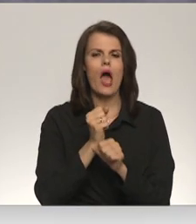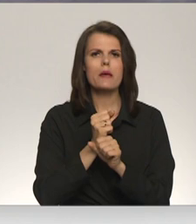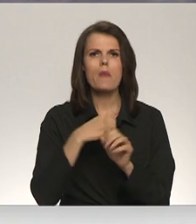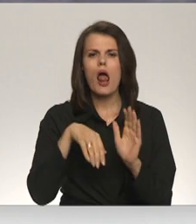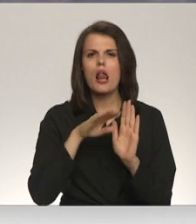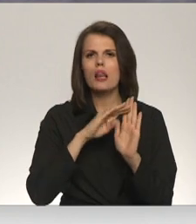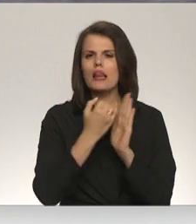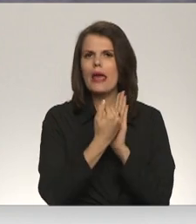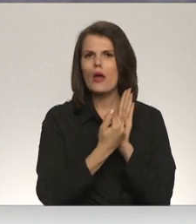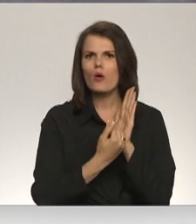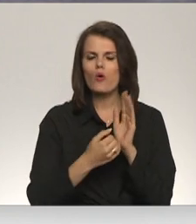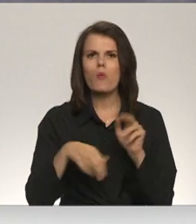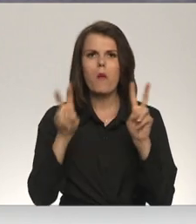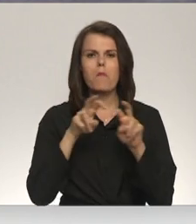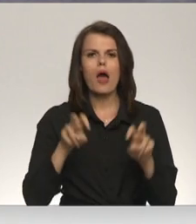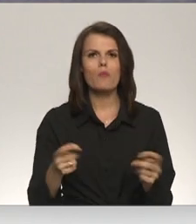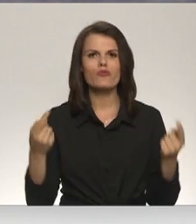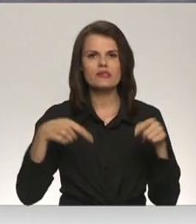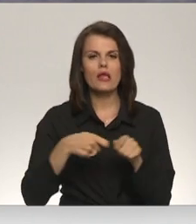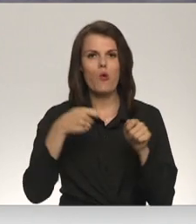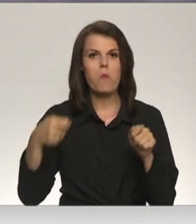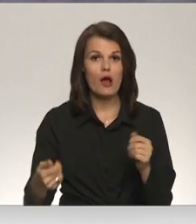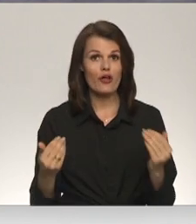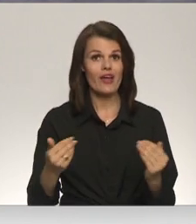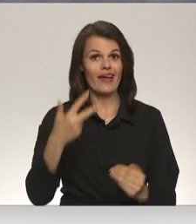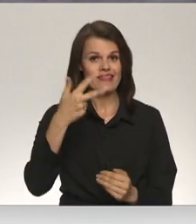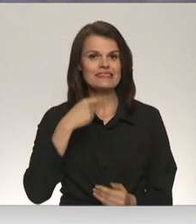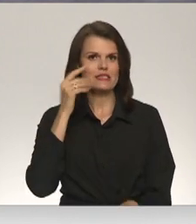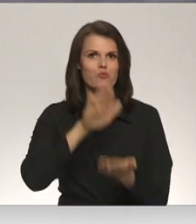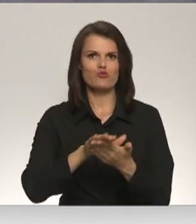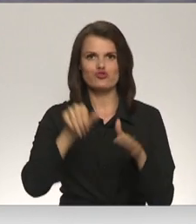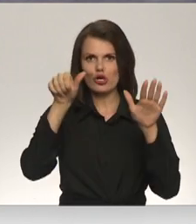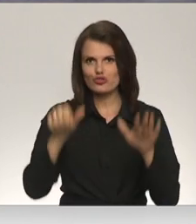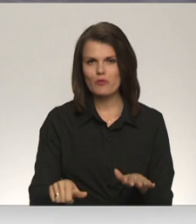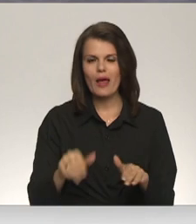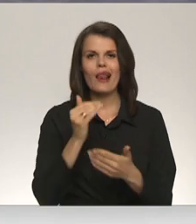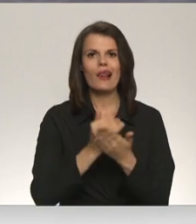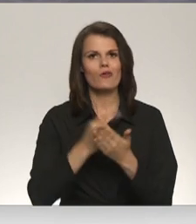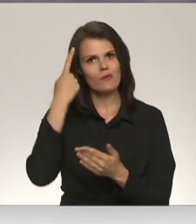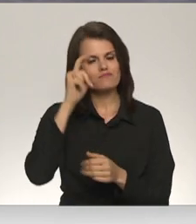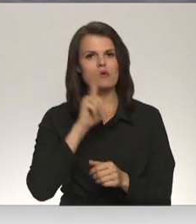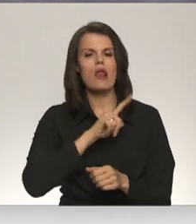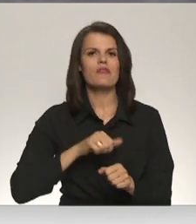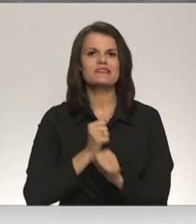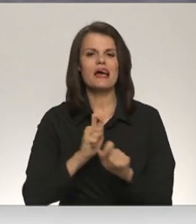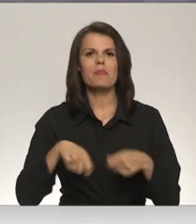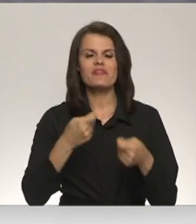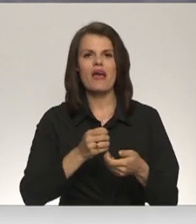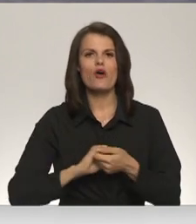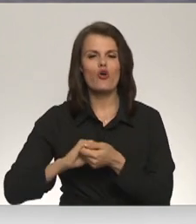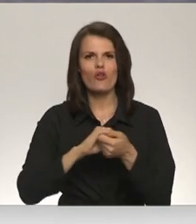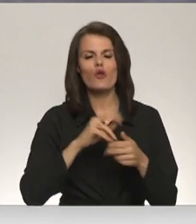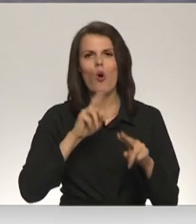pārbaudas laiku pagarinot no pašreizējiem 3 līdz 6 mēnešiem. Likuma izmaiņu ierosinātāja, Latvijas darba devēju konfederācija un